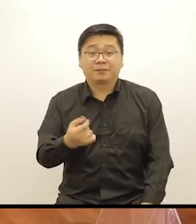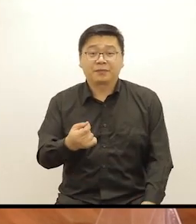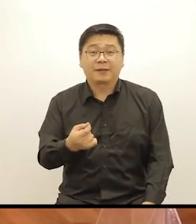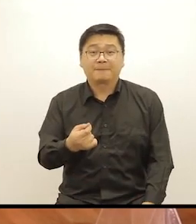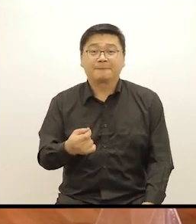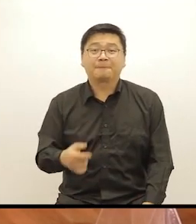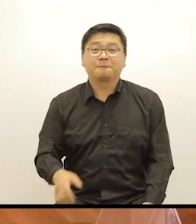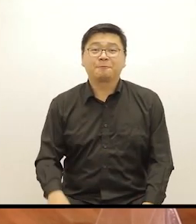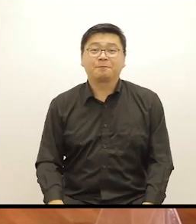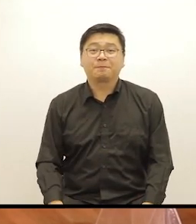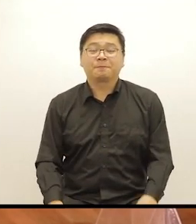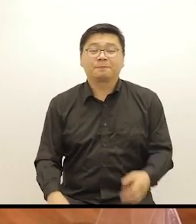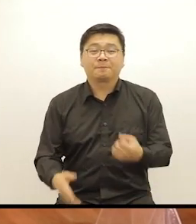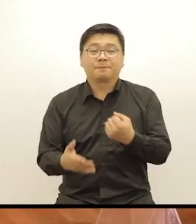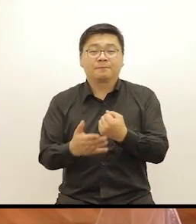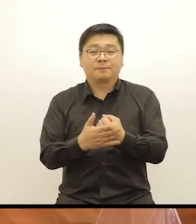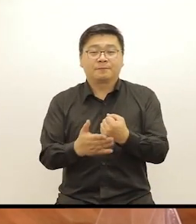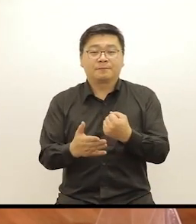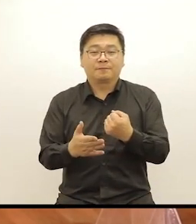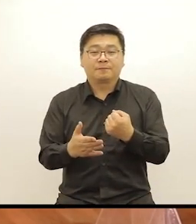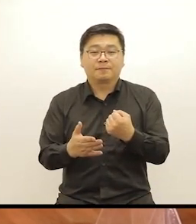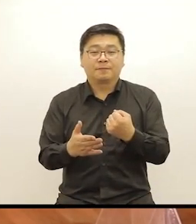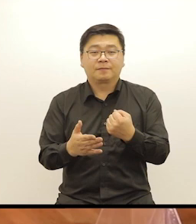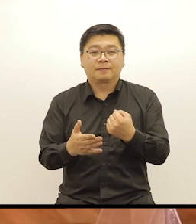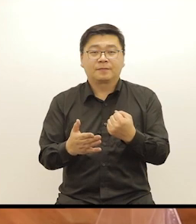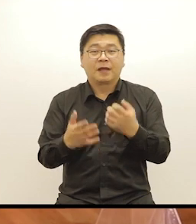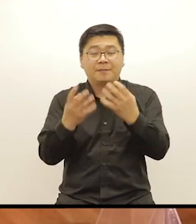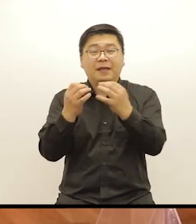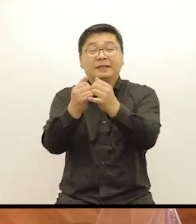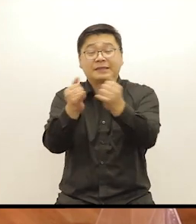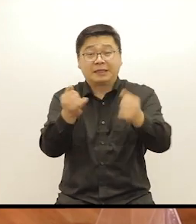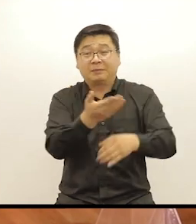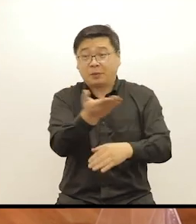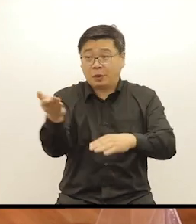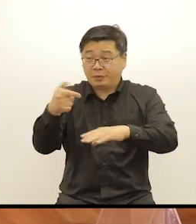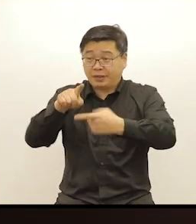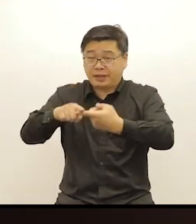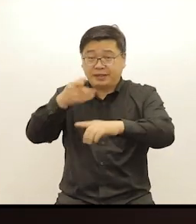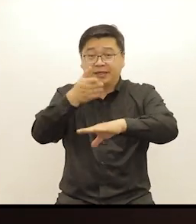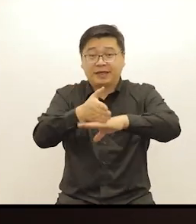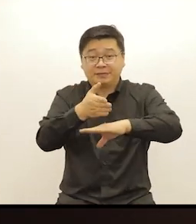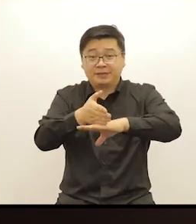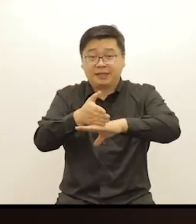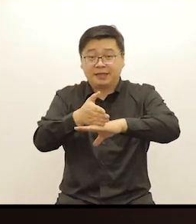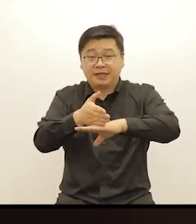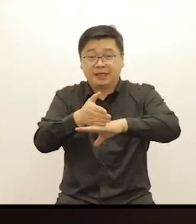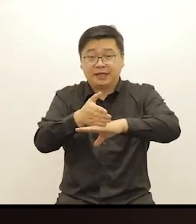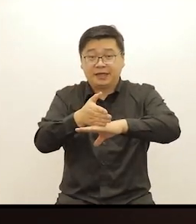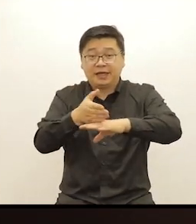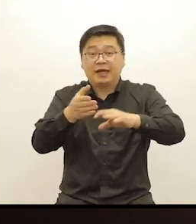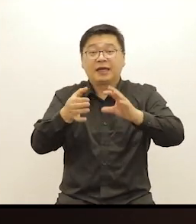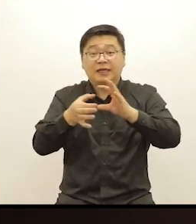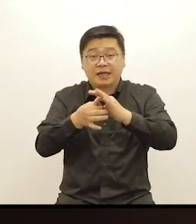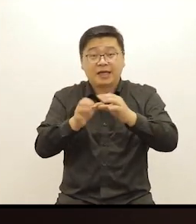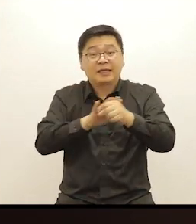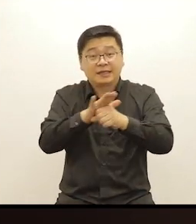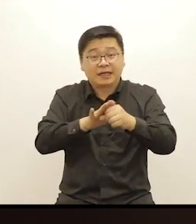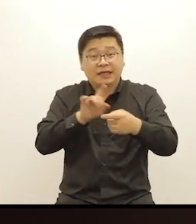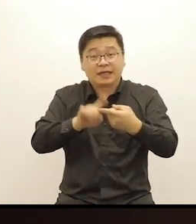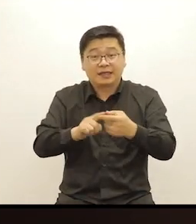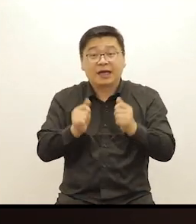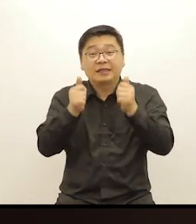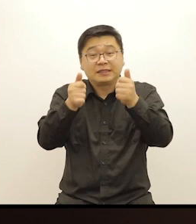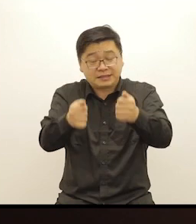그런 수많은 그런 분들에 대한 또 감사를 담아서 또 이렇게 같이